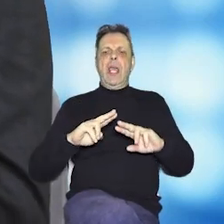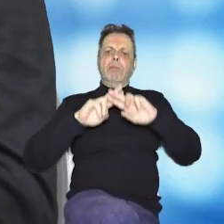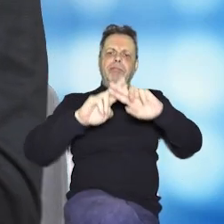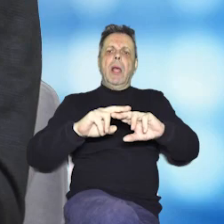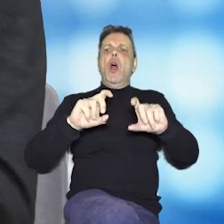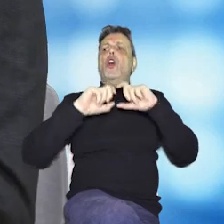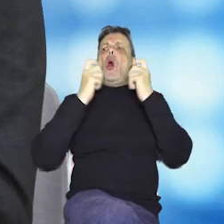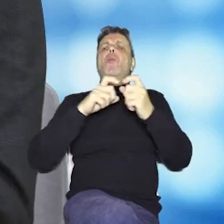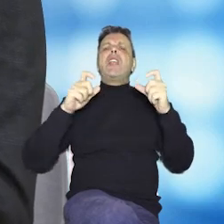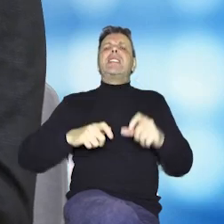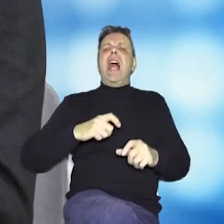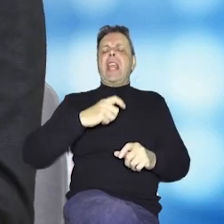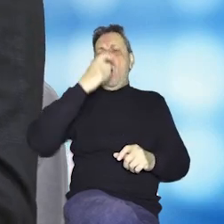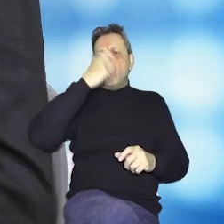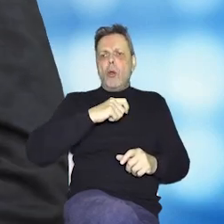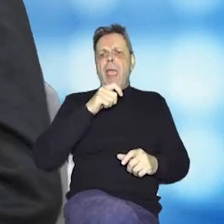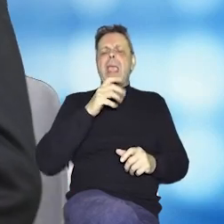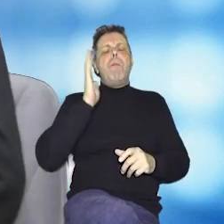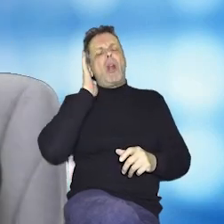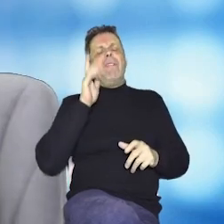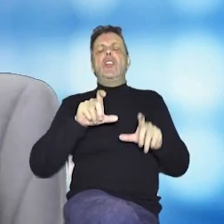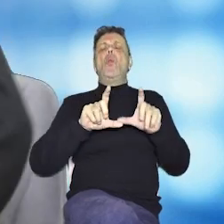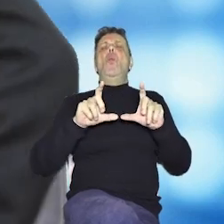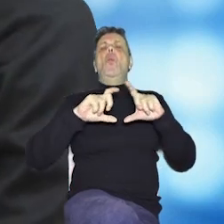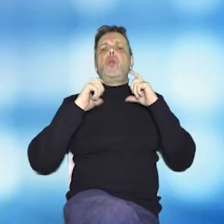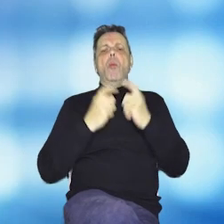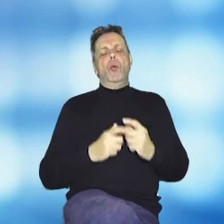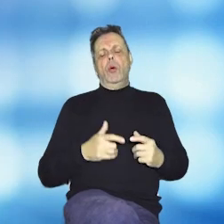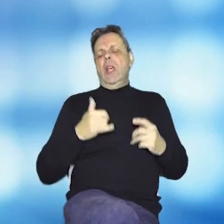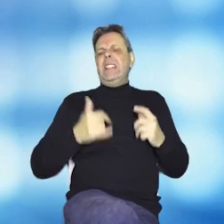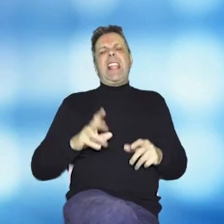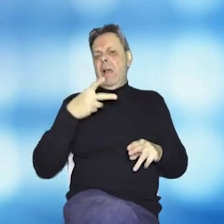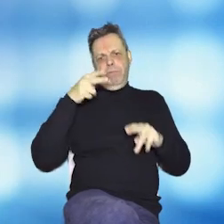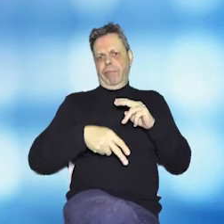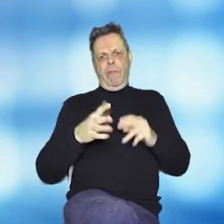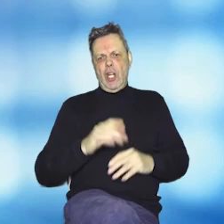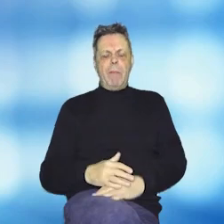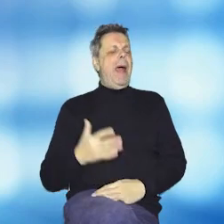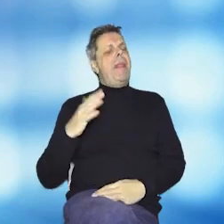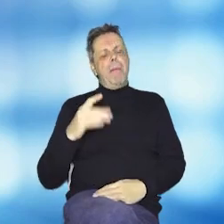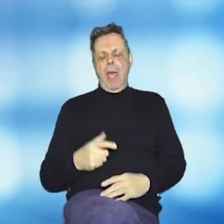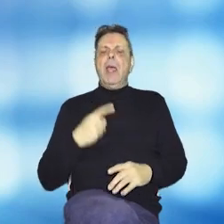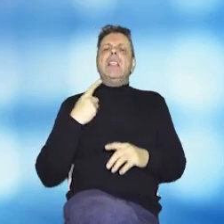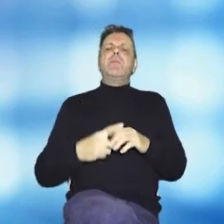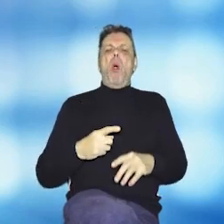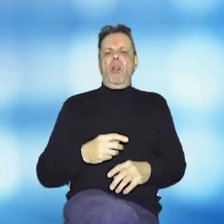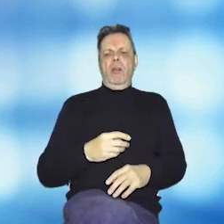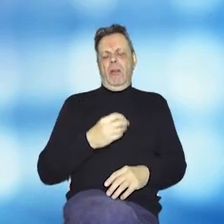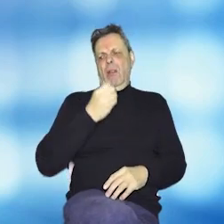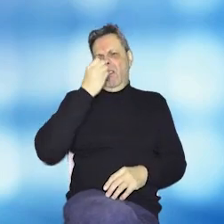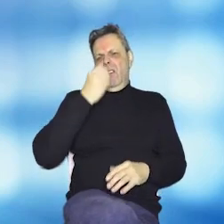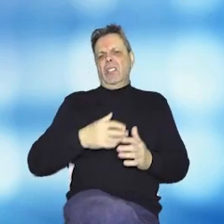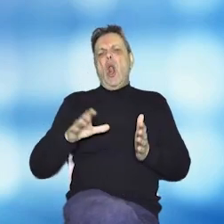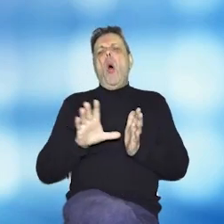osobe i time boraviti u domu. Toga više nema. Nema. A zašto? zbog potencijalnih